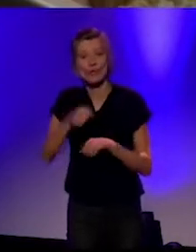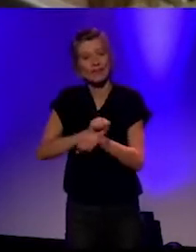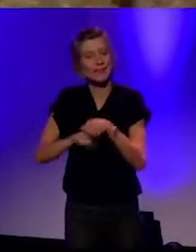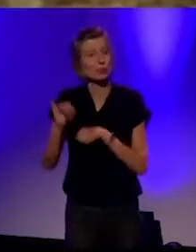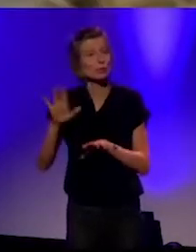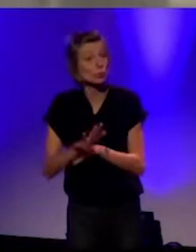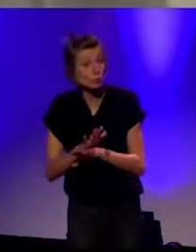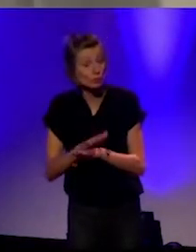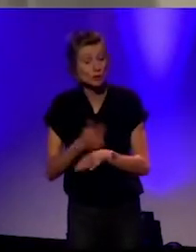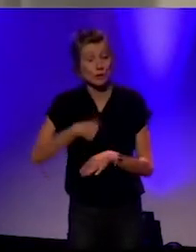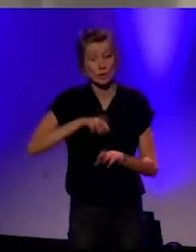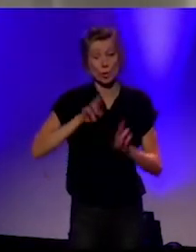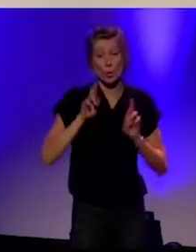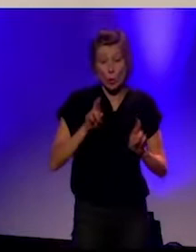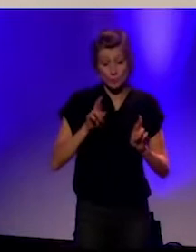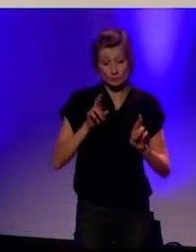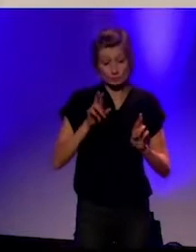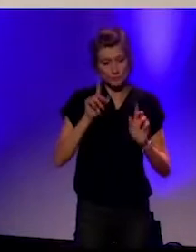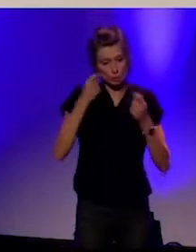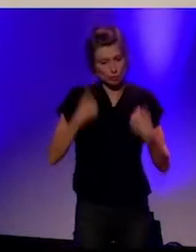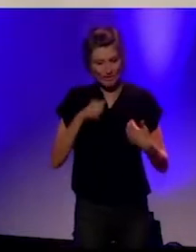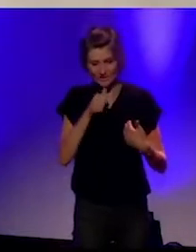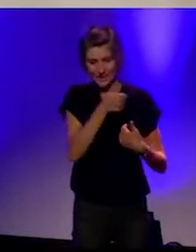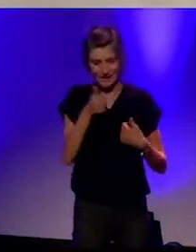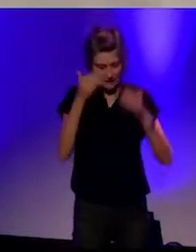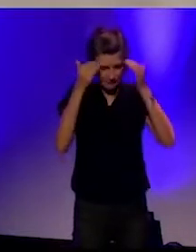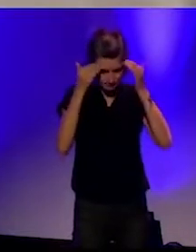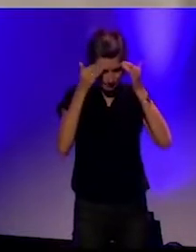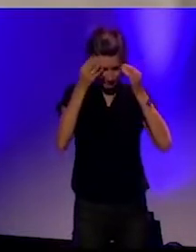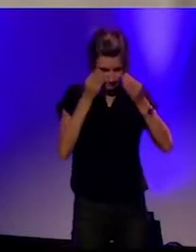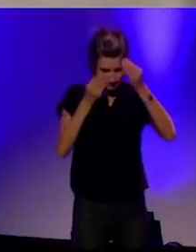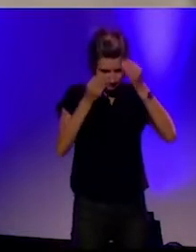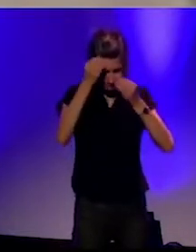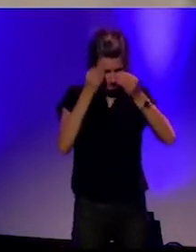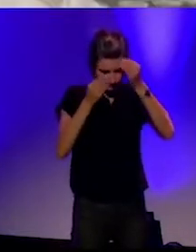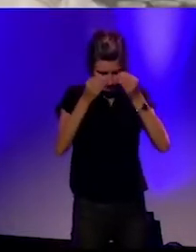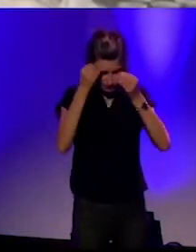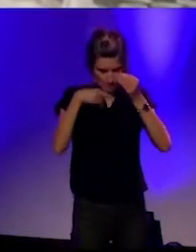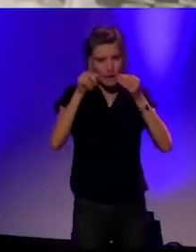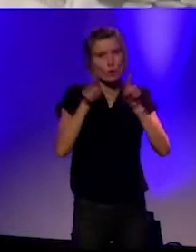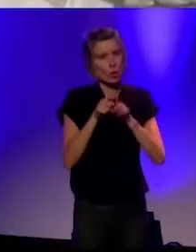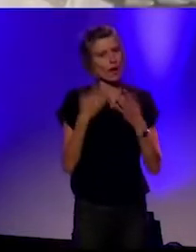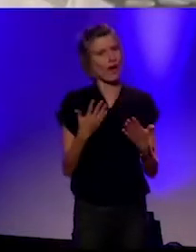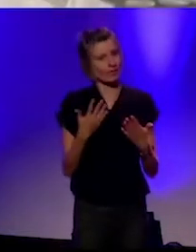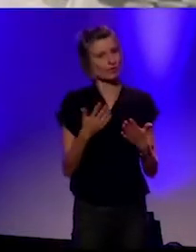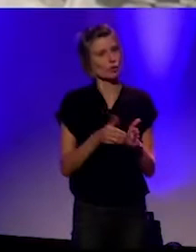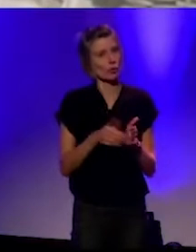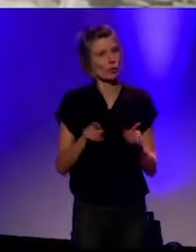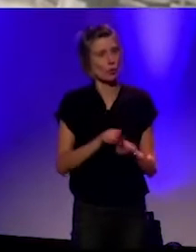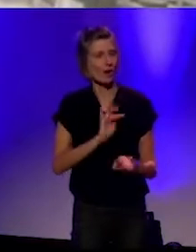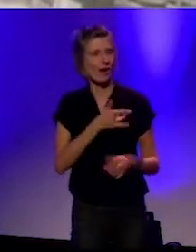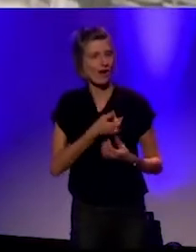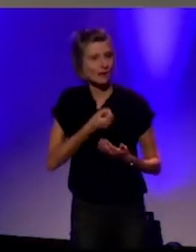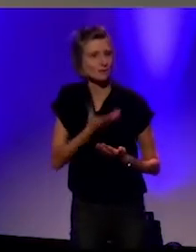dat studenten niet alleen met hun hoofd bezig zijn aan de universiteit, maar ook met hun handen en met hun hart.